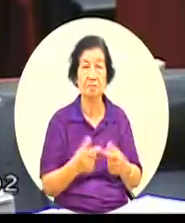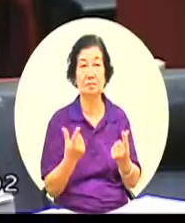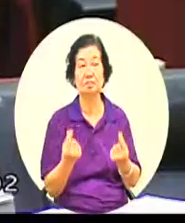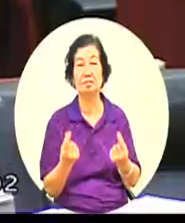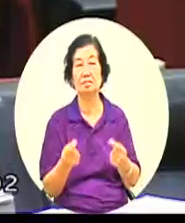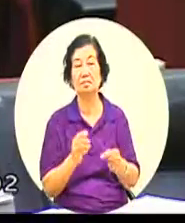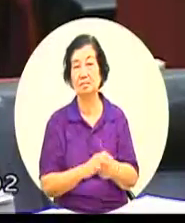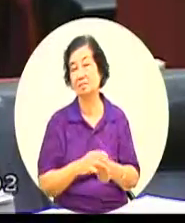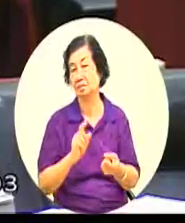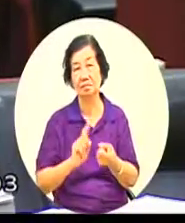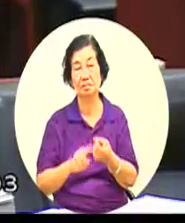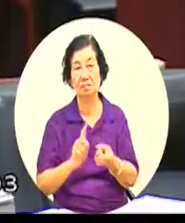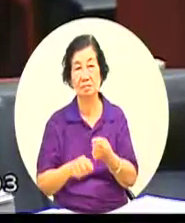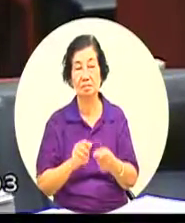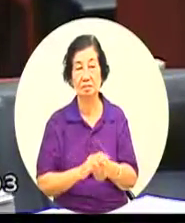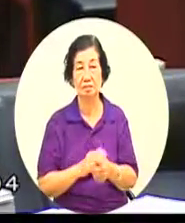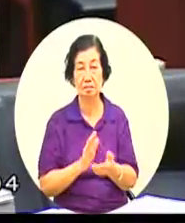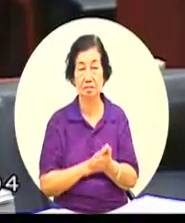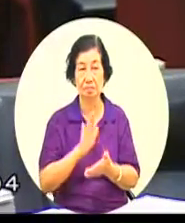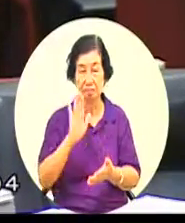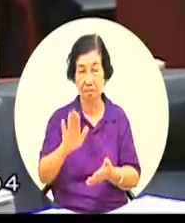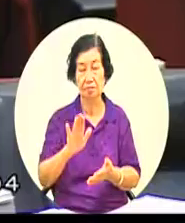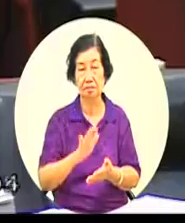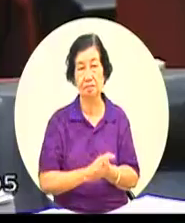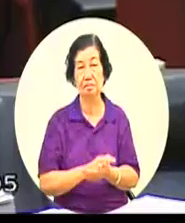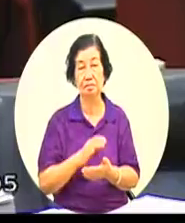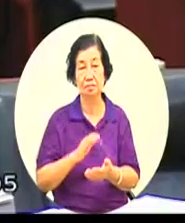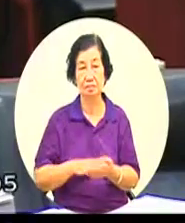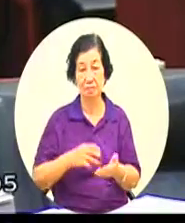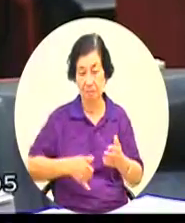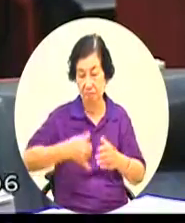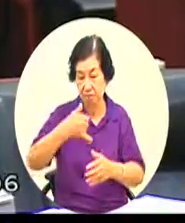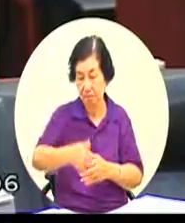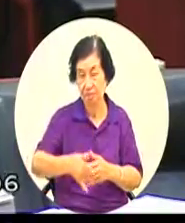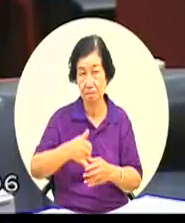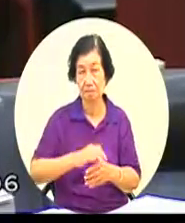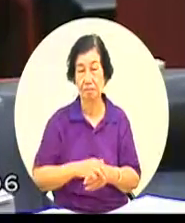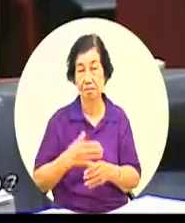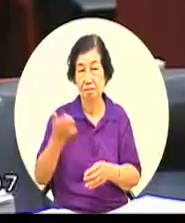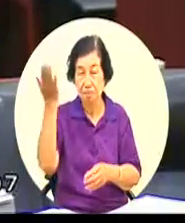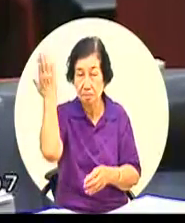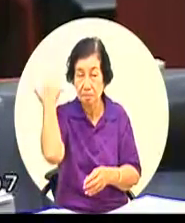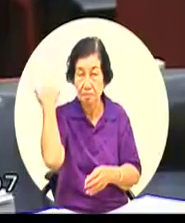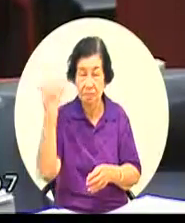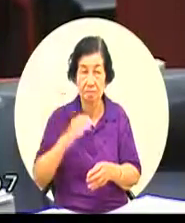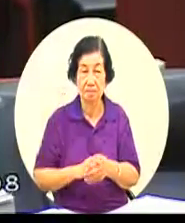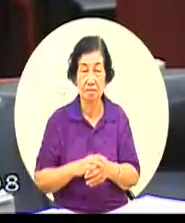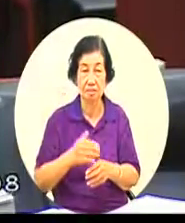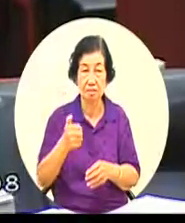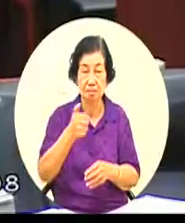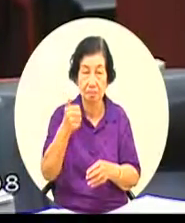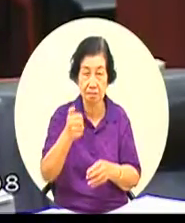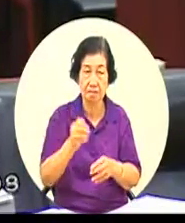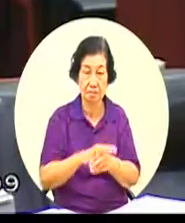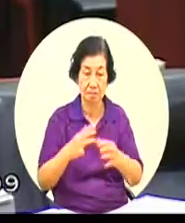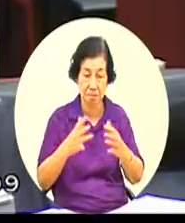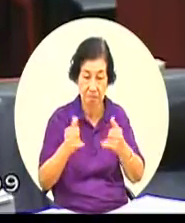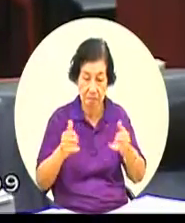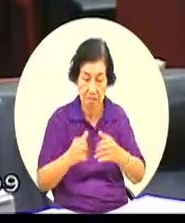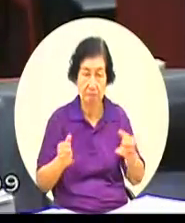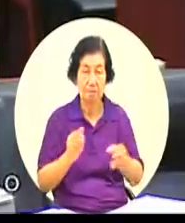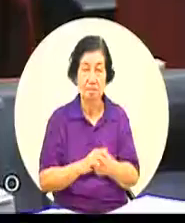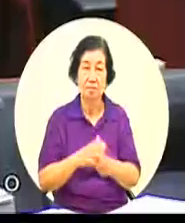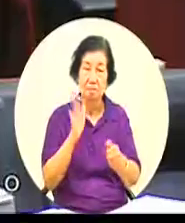年刚安尼打出来，既然较早是规定五十个以下，要安怎去处理？要人